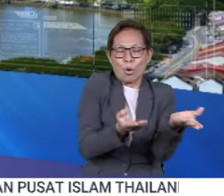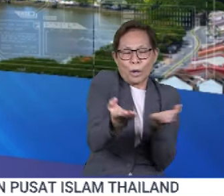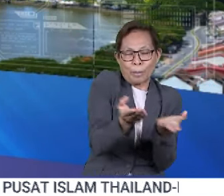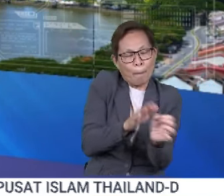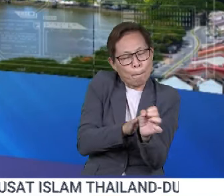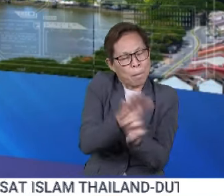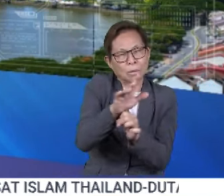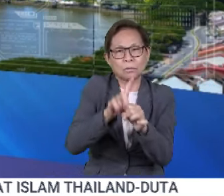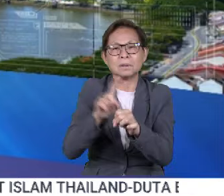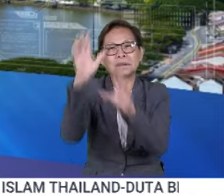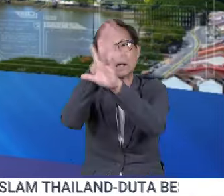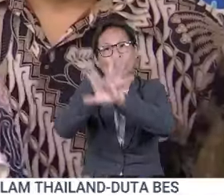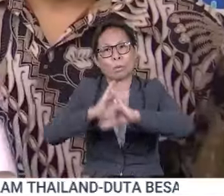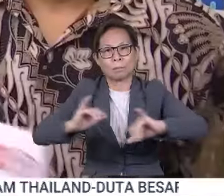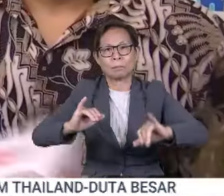di Sarawak.